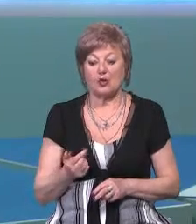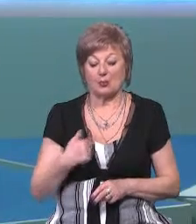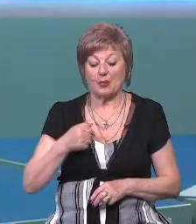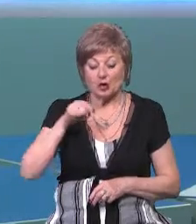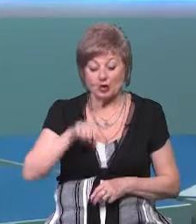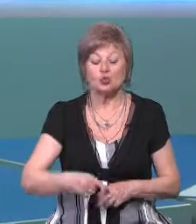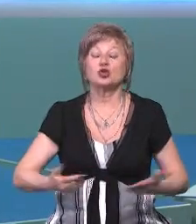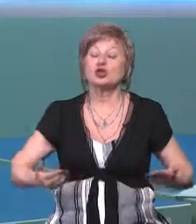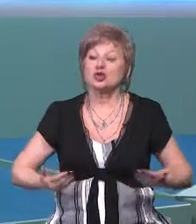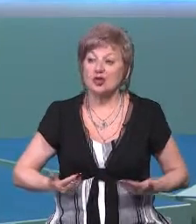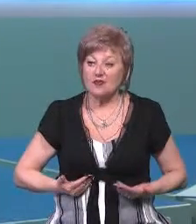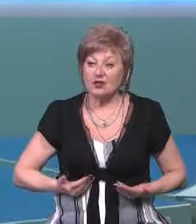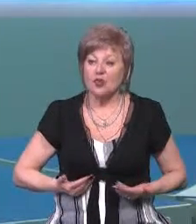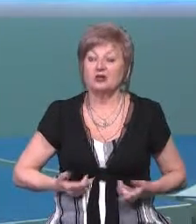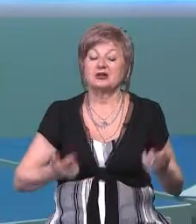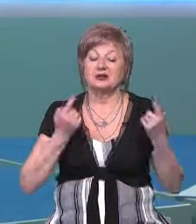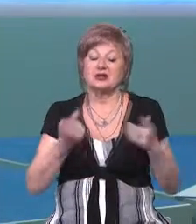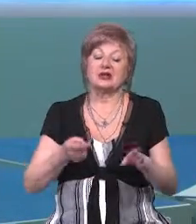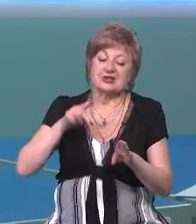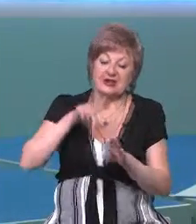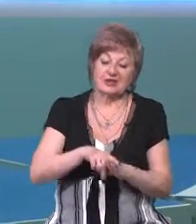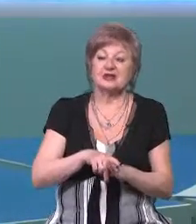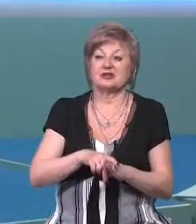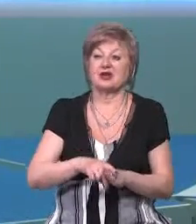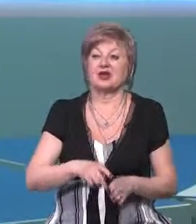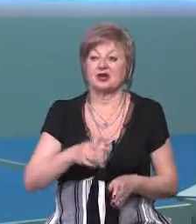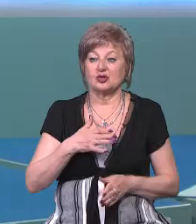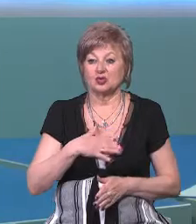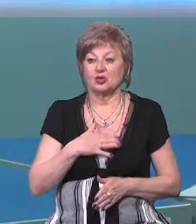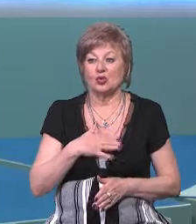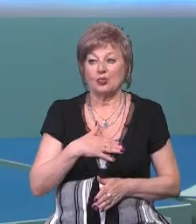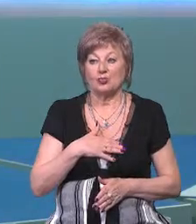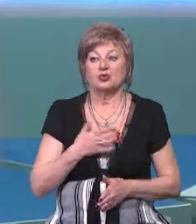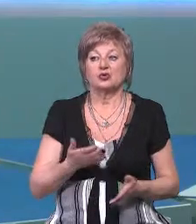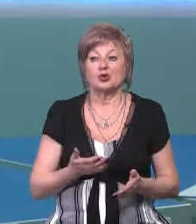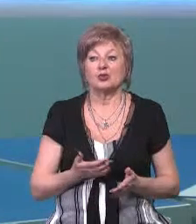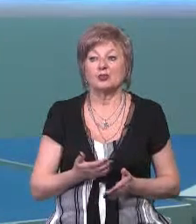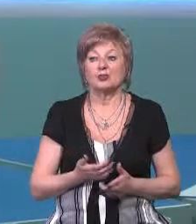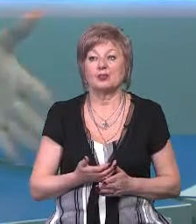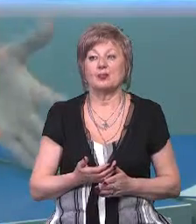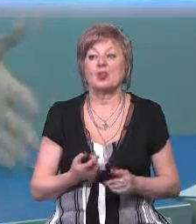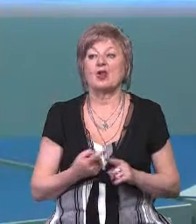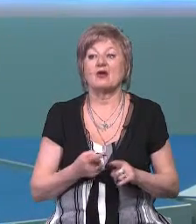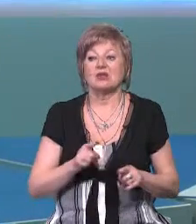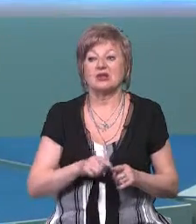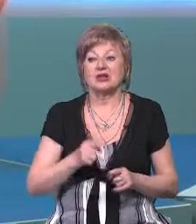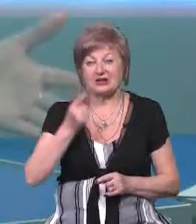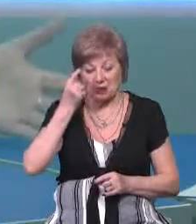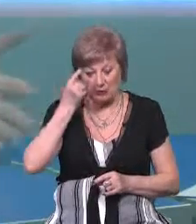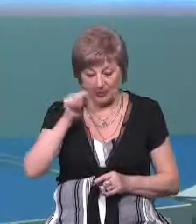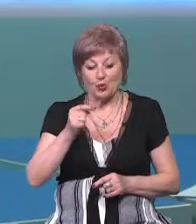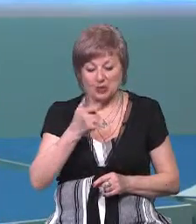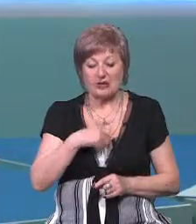ну, таке навантаження ну, на нашій сім'ї, помимо всього, що ну, оце придумати собі от